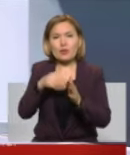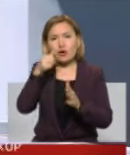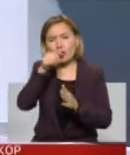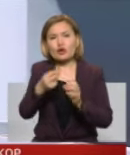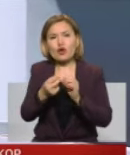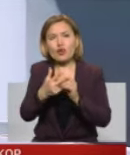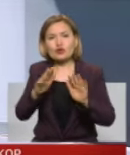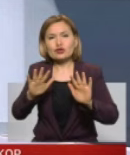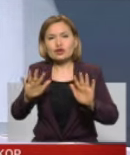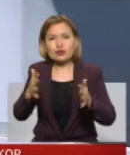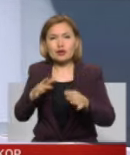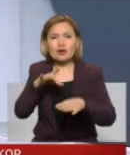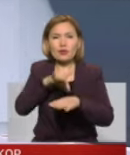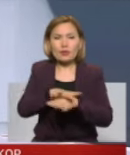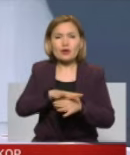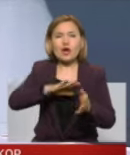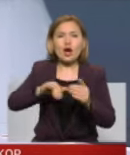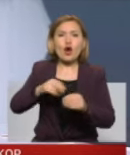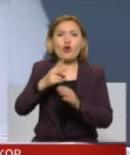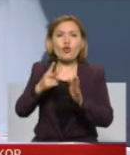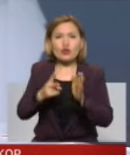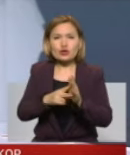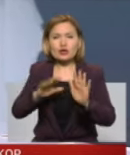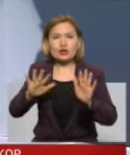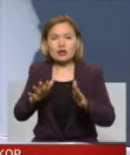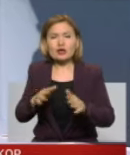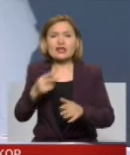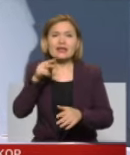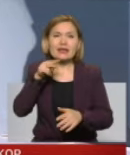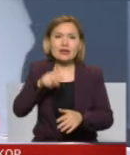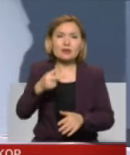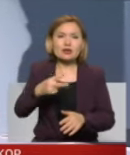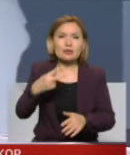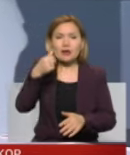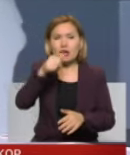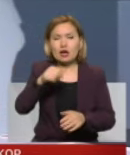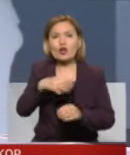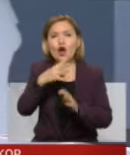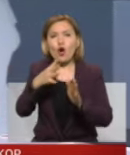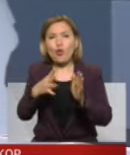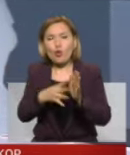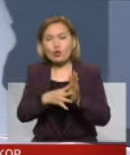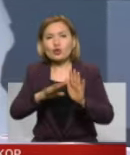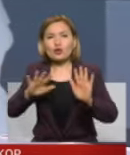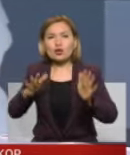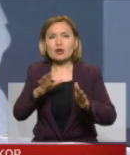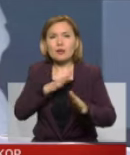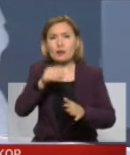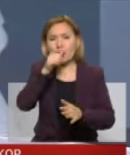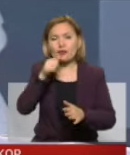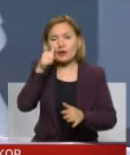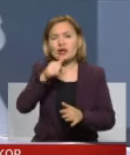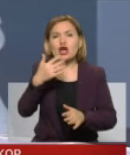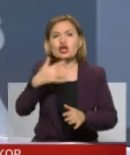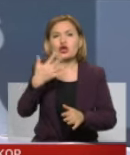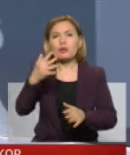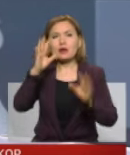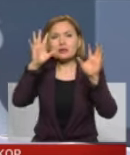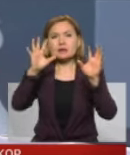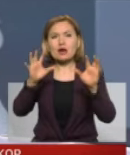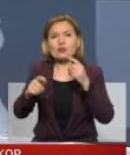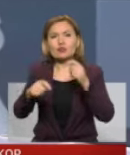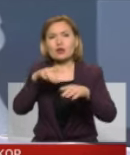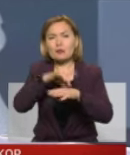жылы 13 дерек болса, одан кейінгі жылы 17, ал 22-де 19 және былтыр тіпті 55 заң бұзушылық